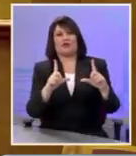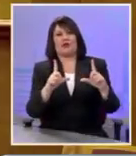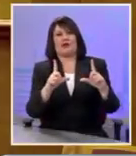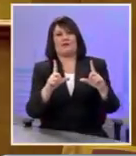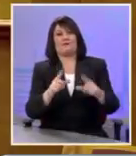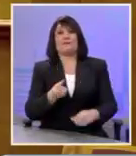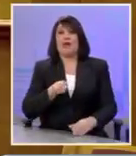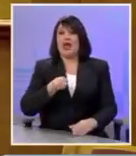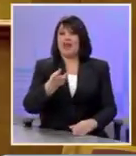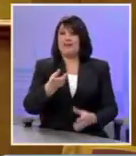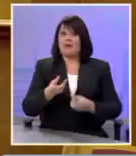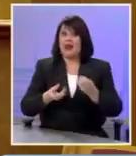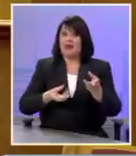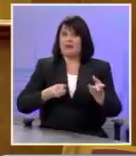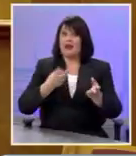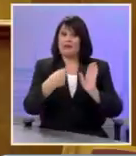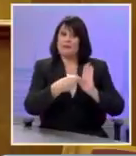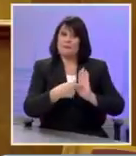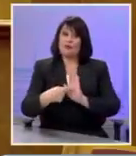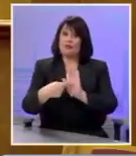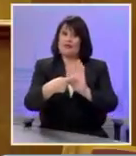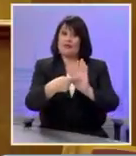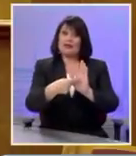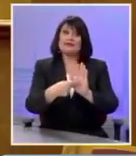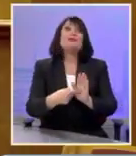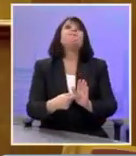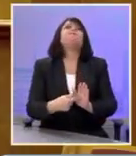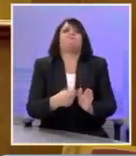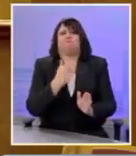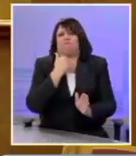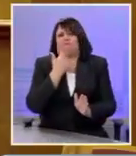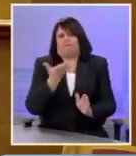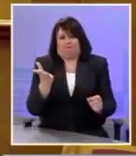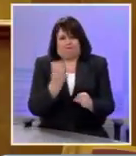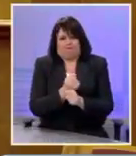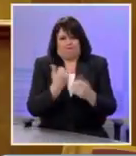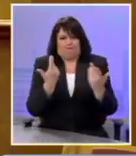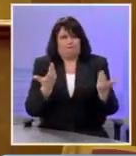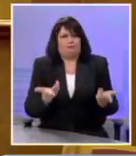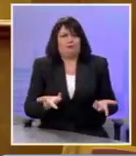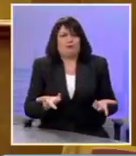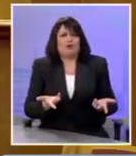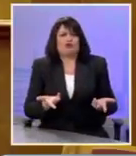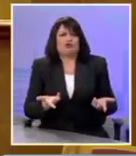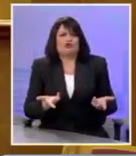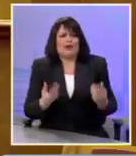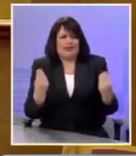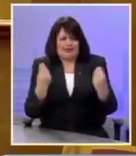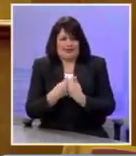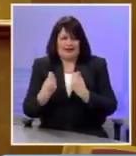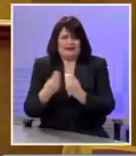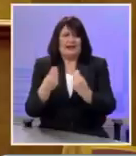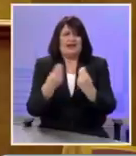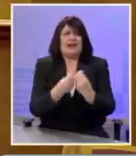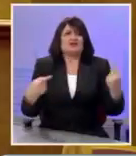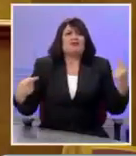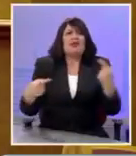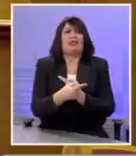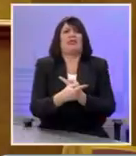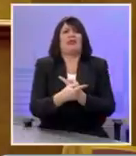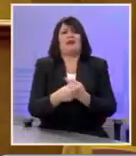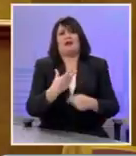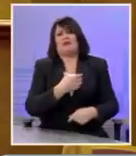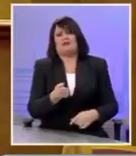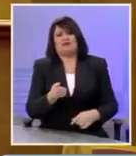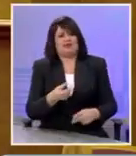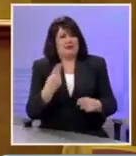Τα νούμερα όμως που παρουσιάζει δεν βγαίνουν. Δεν έχουν καμία εσωτερική συνοχή. Δεν είναι